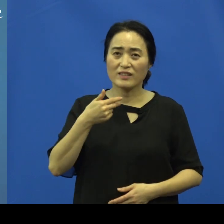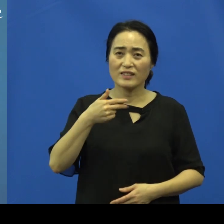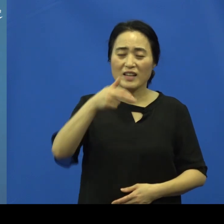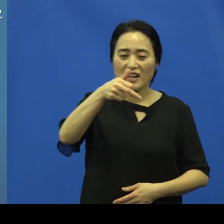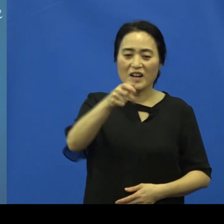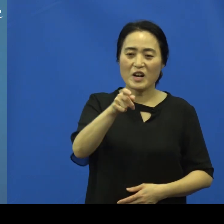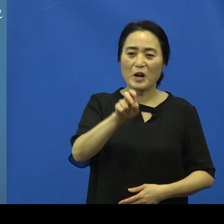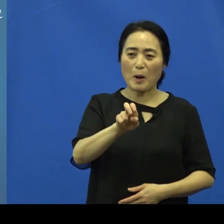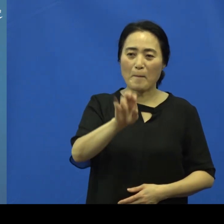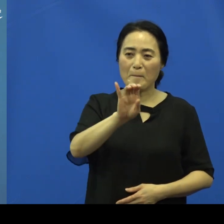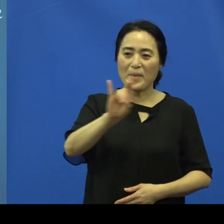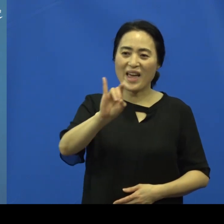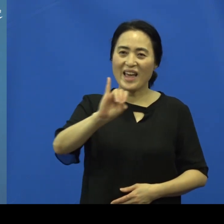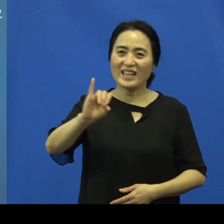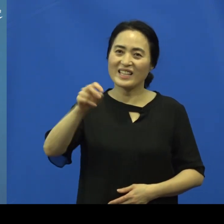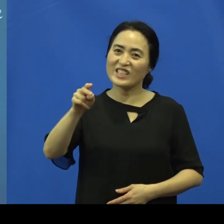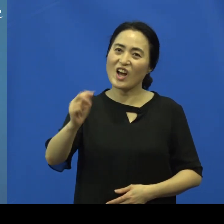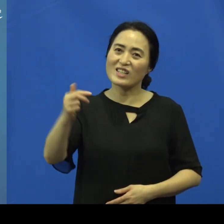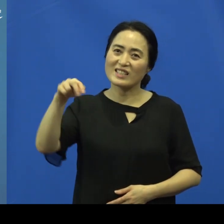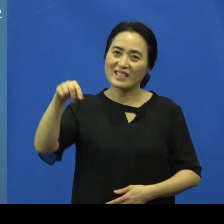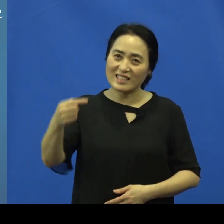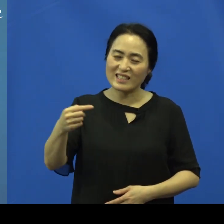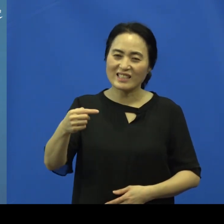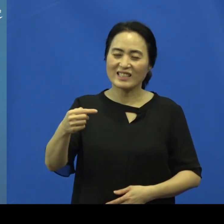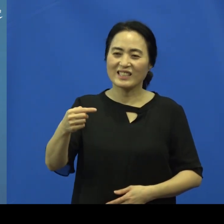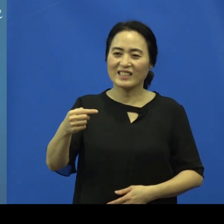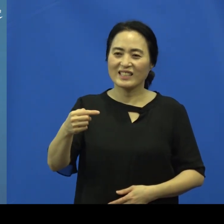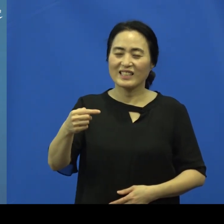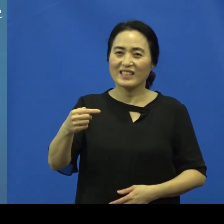컴페이션스라는 단어로도 써요. 인내라는 게 patience.